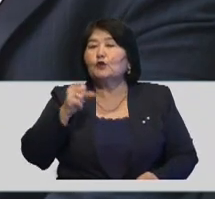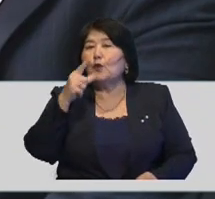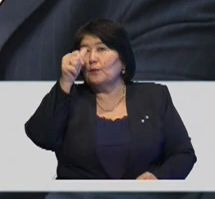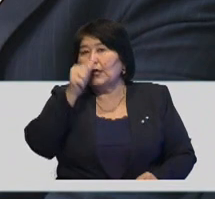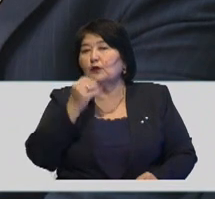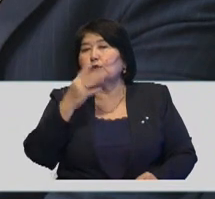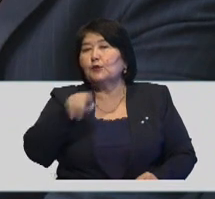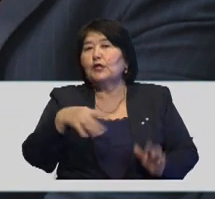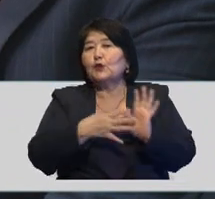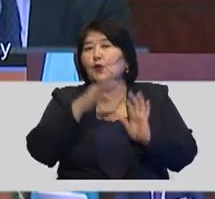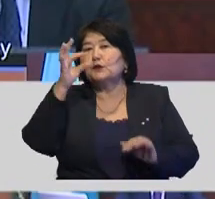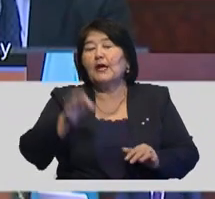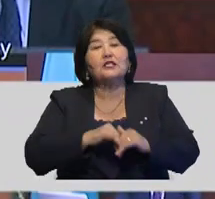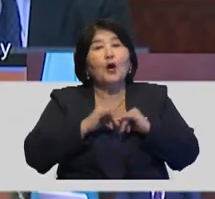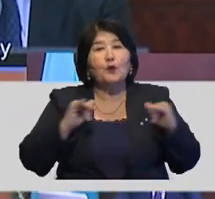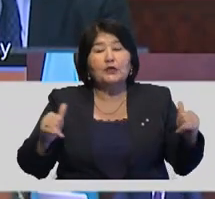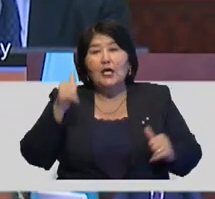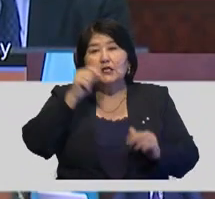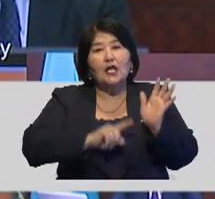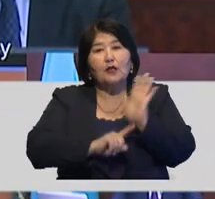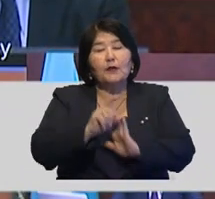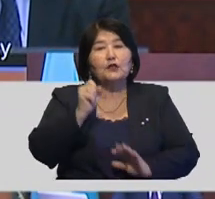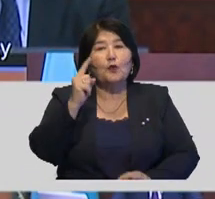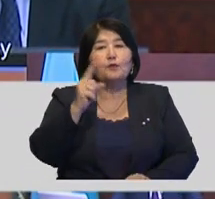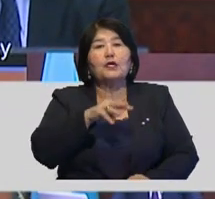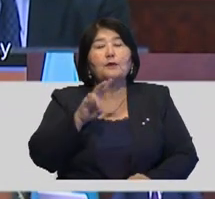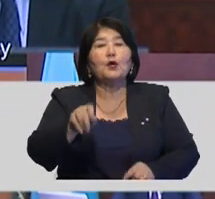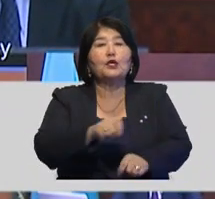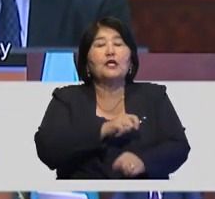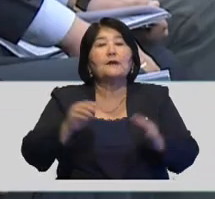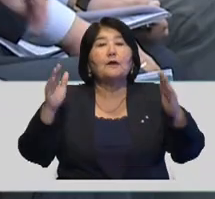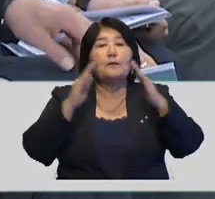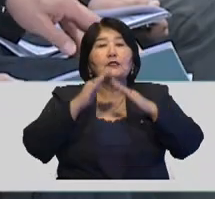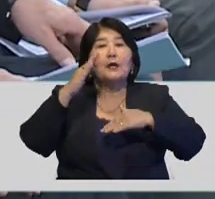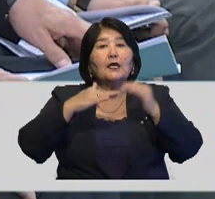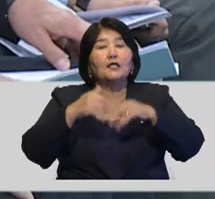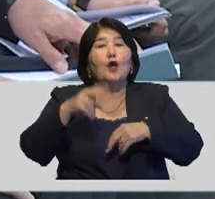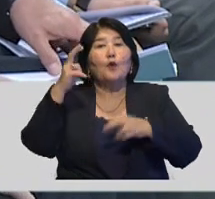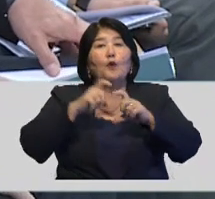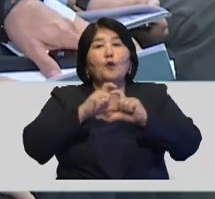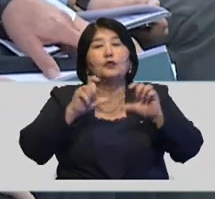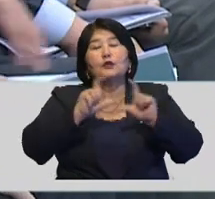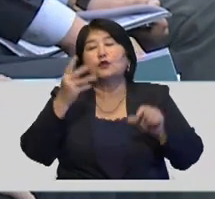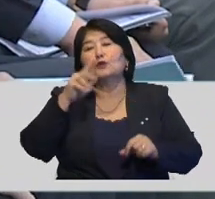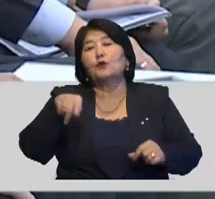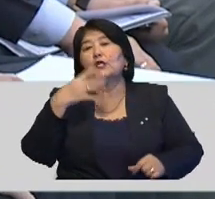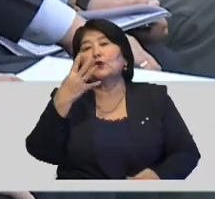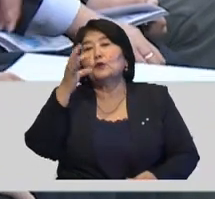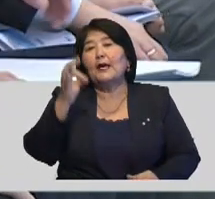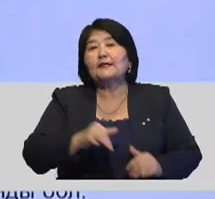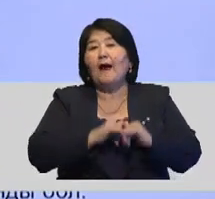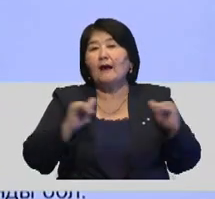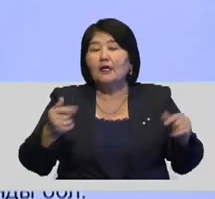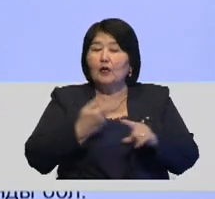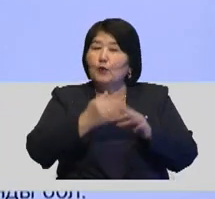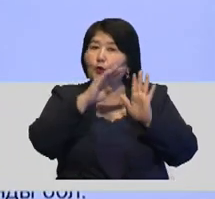айда 4.9%-ға өскен. Жыл басынан бері 11 миллион шаршы метр баспана салынса, өндіріс көлемі 3.4%-ға артқан.